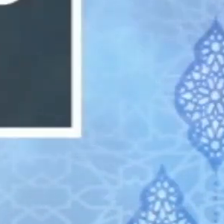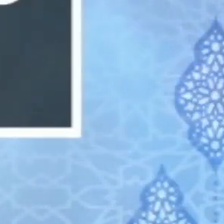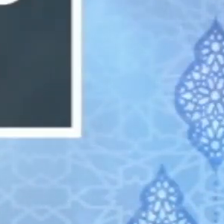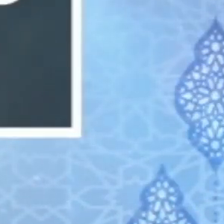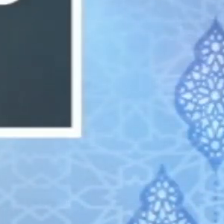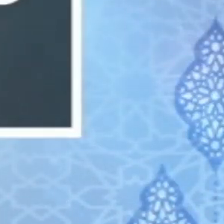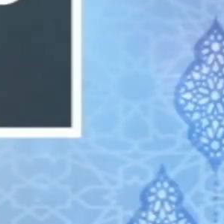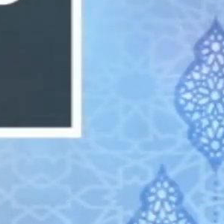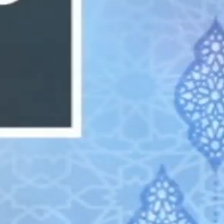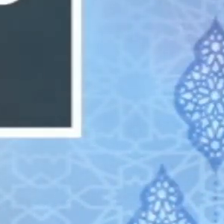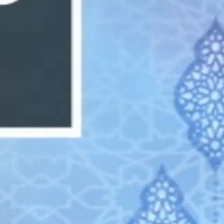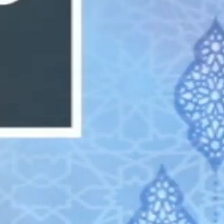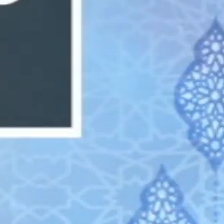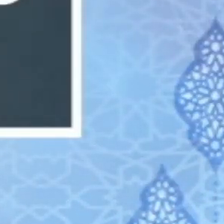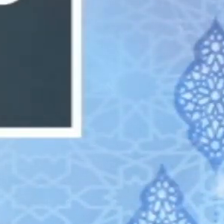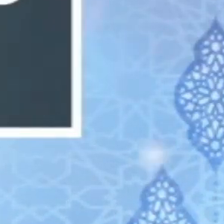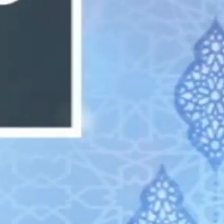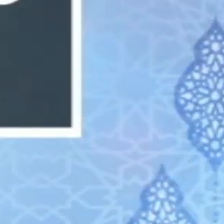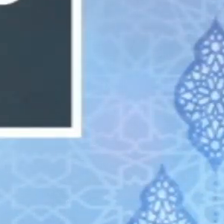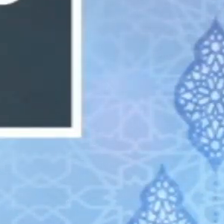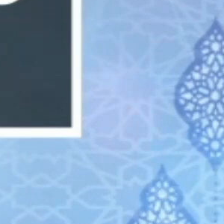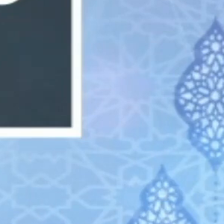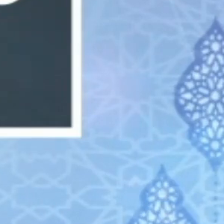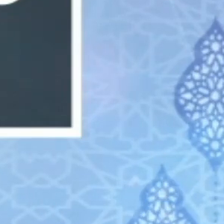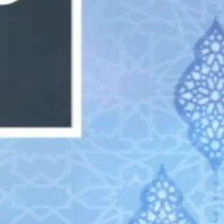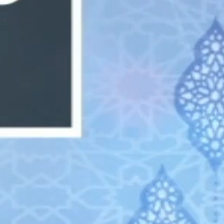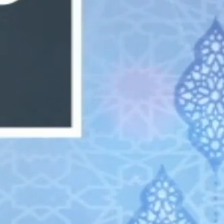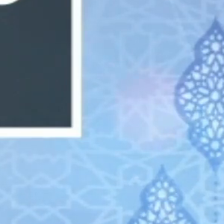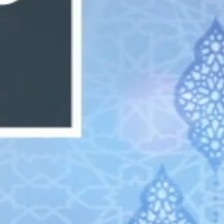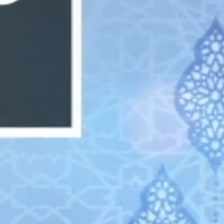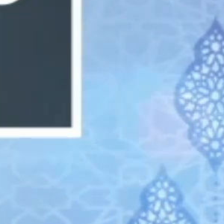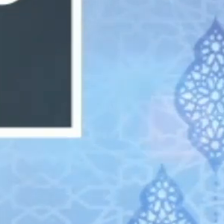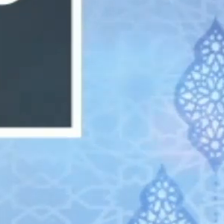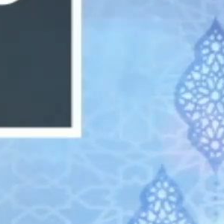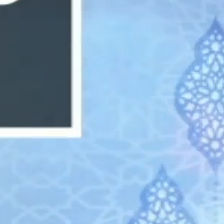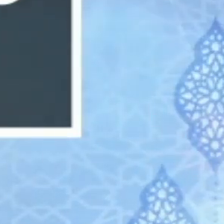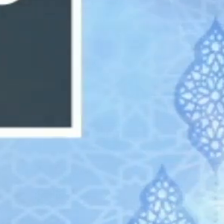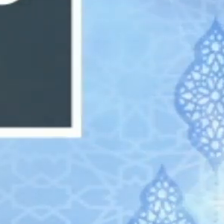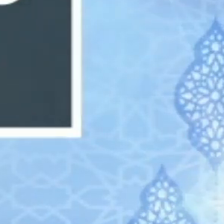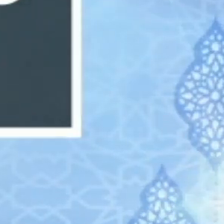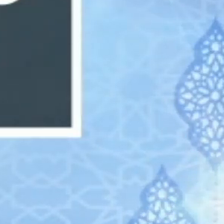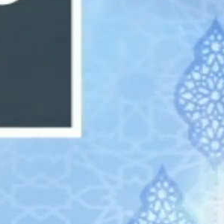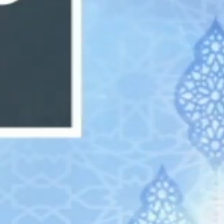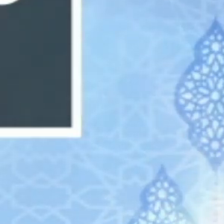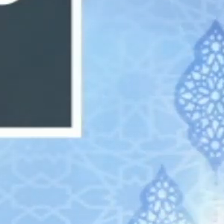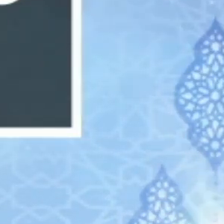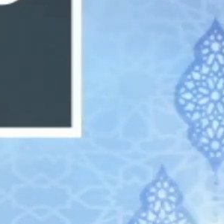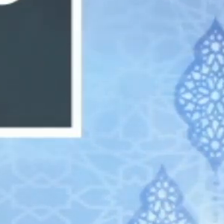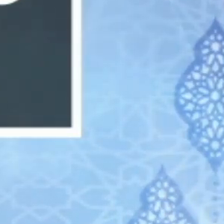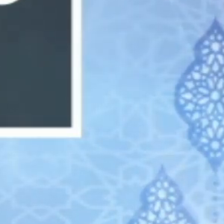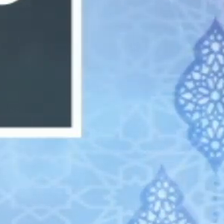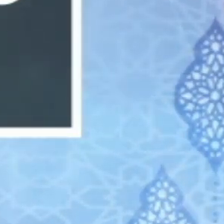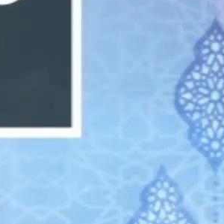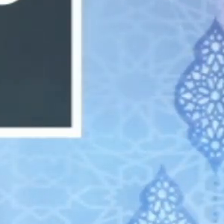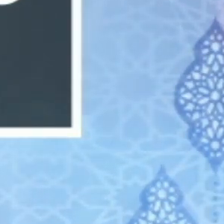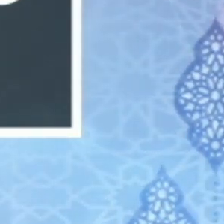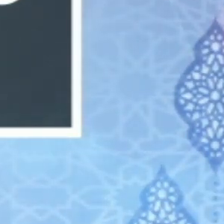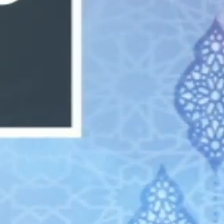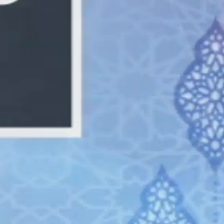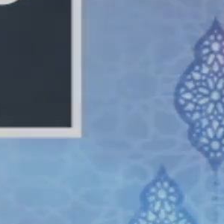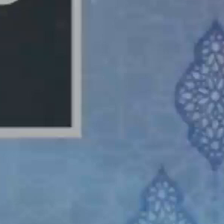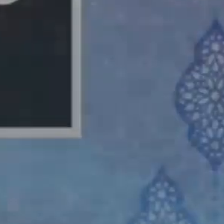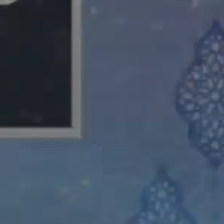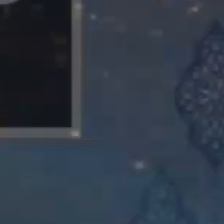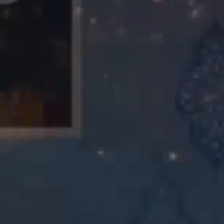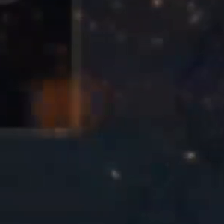فللافتاء عندهم كنوز تحيل مدارك الظلماء نورا